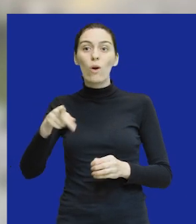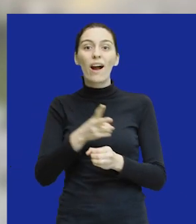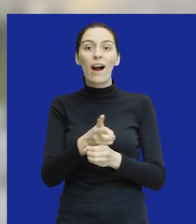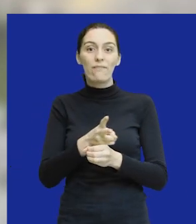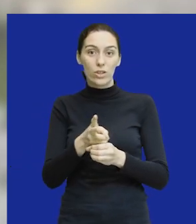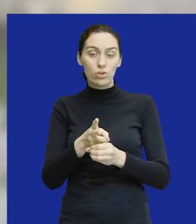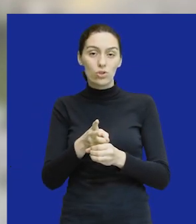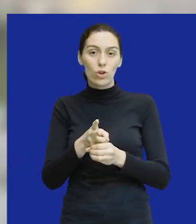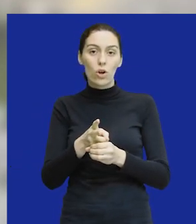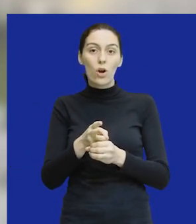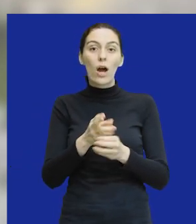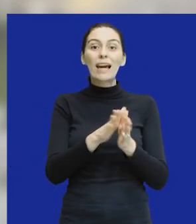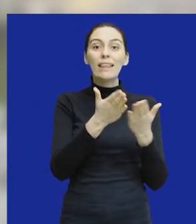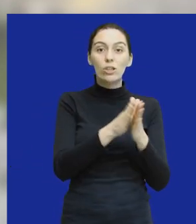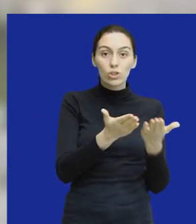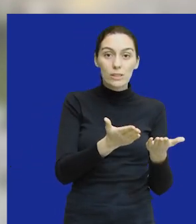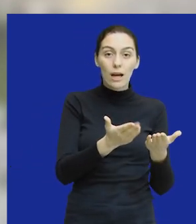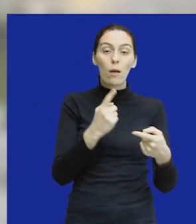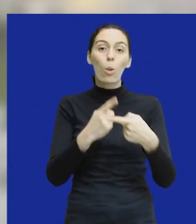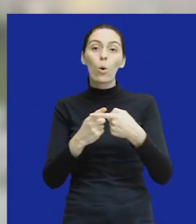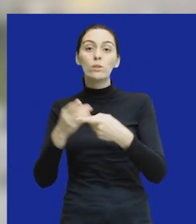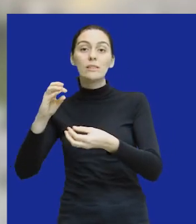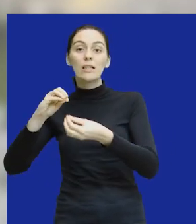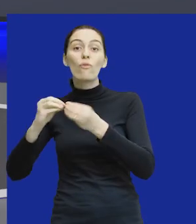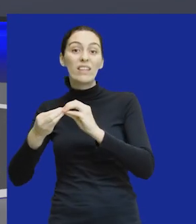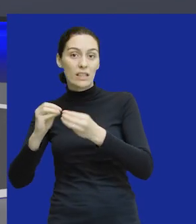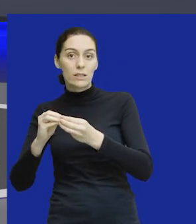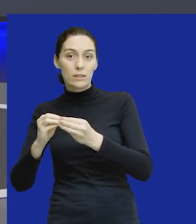kafić, biblioteka i suvenirnica.